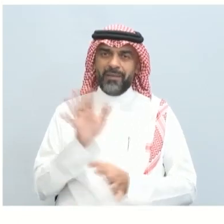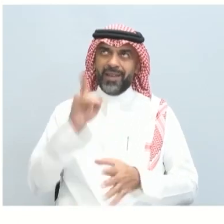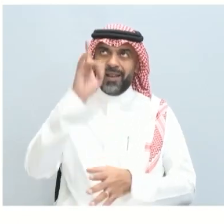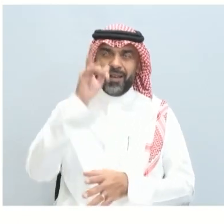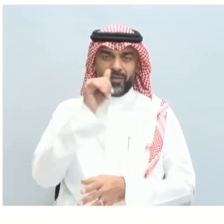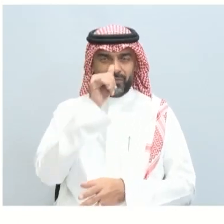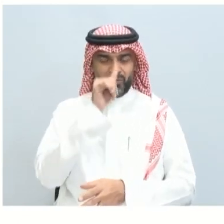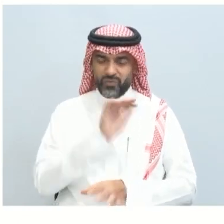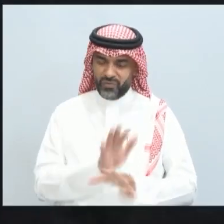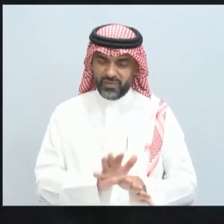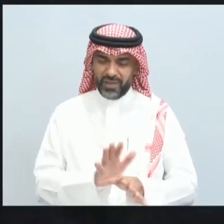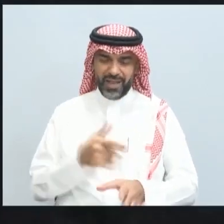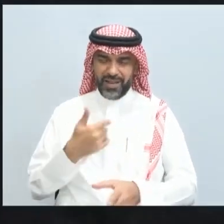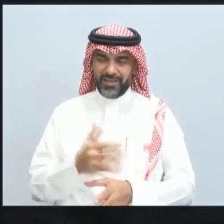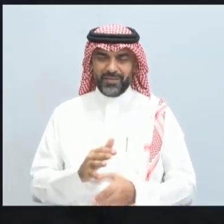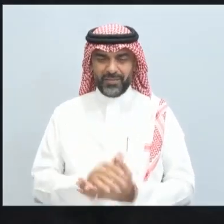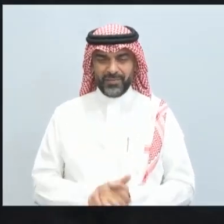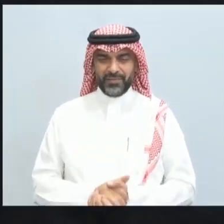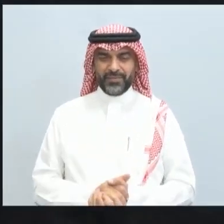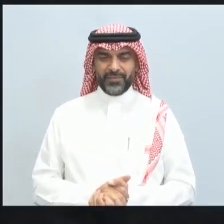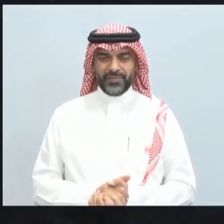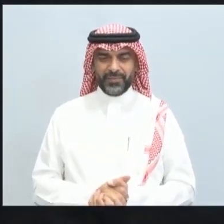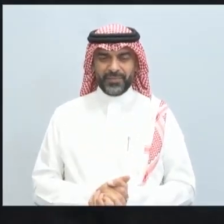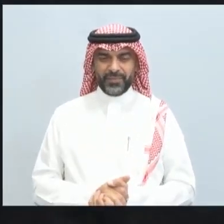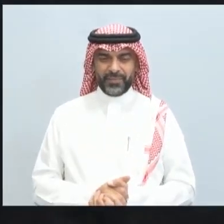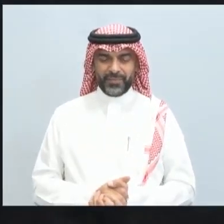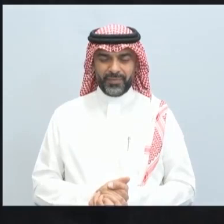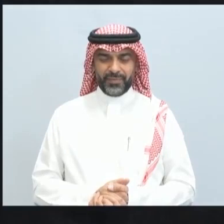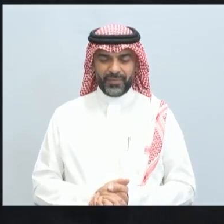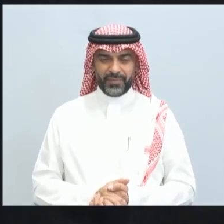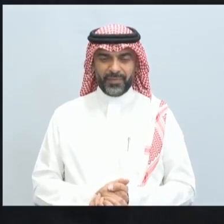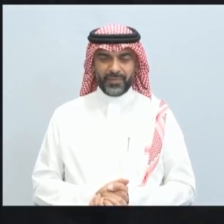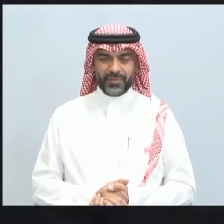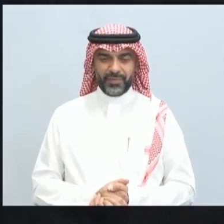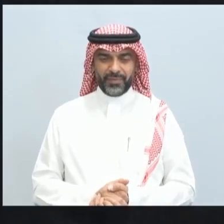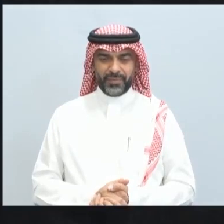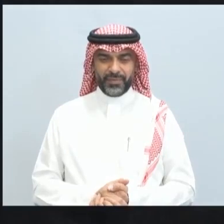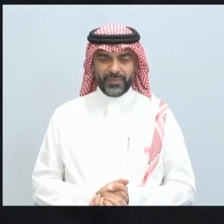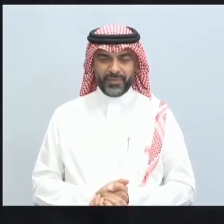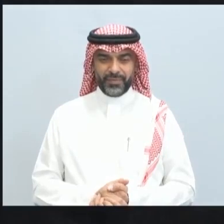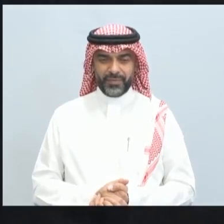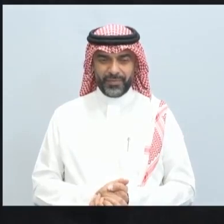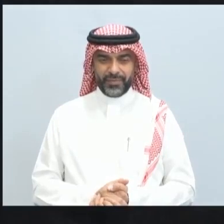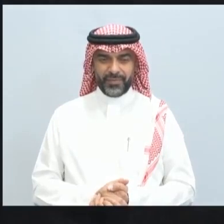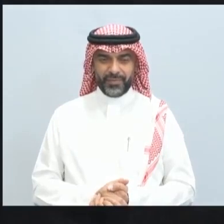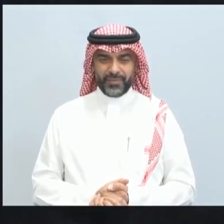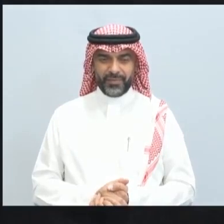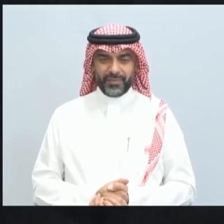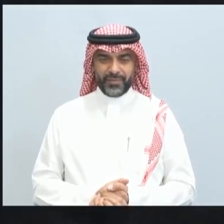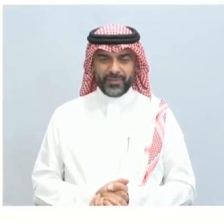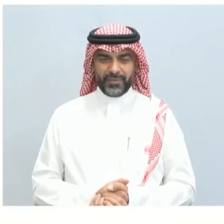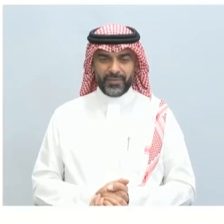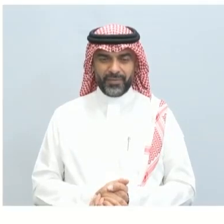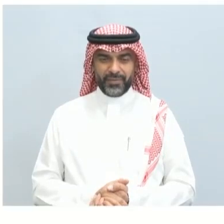الدنيا امر طبيعي والايمان بالله يطغى الايمان بالله يطاف النفوس دائما مطمئنه